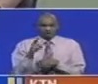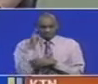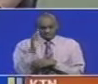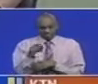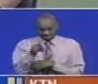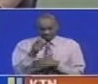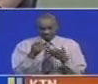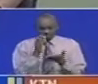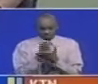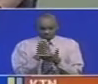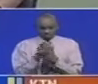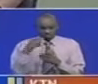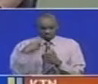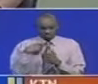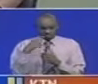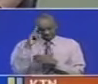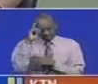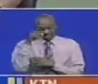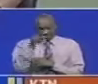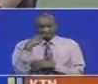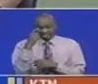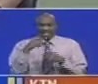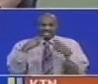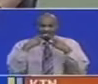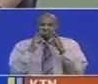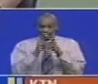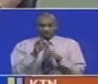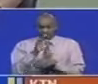ambaye pia aliweza kutoa taarifa yake muda mchache tu uliopita. Hata hivyo